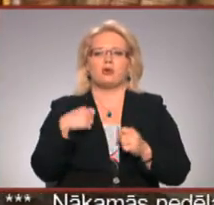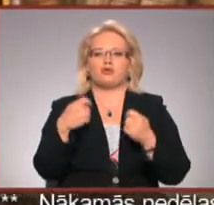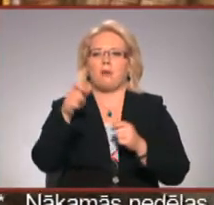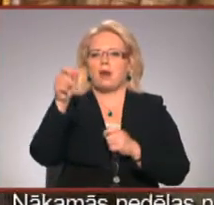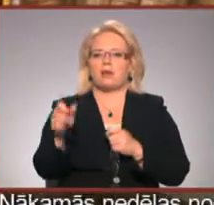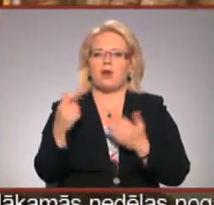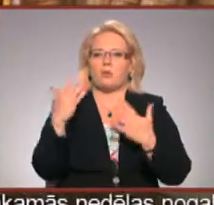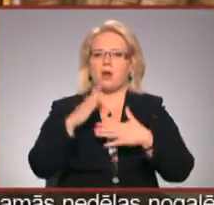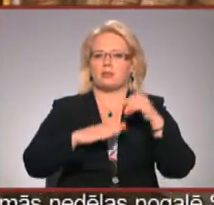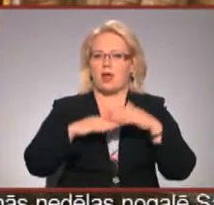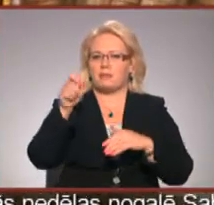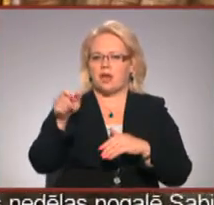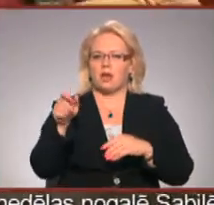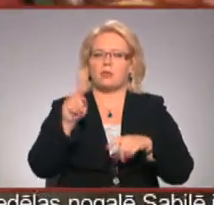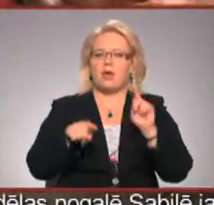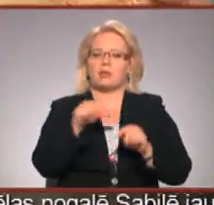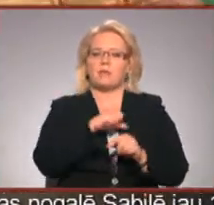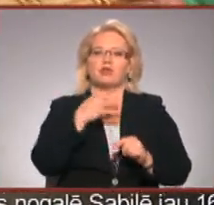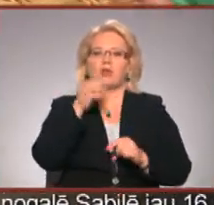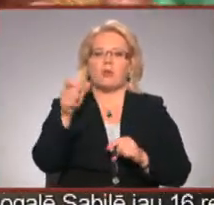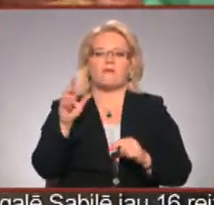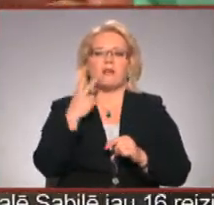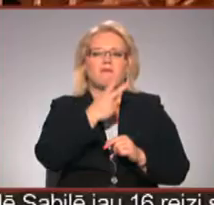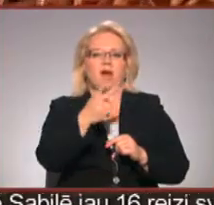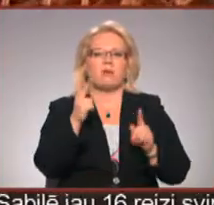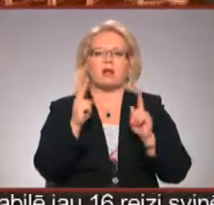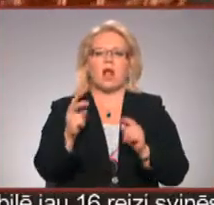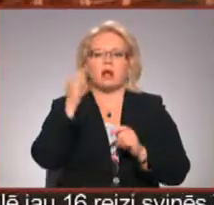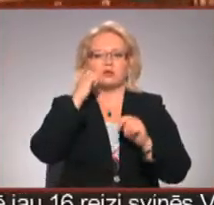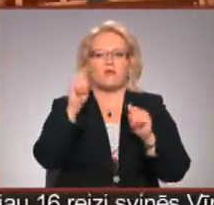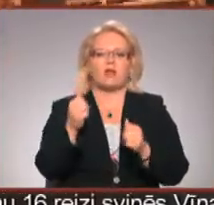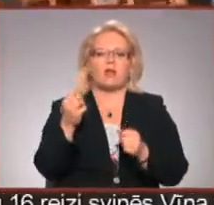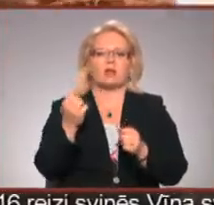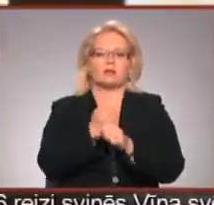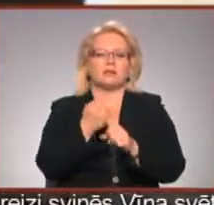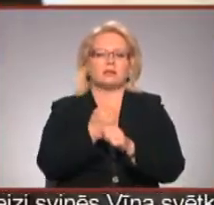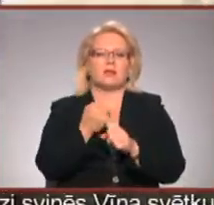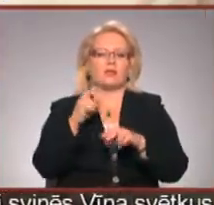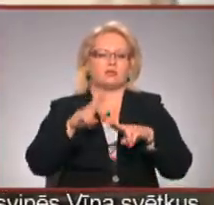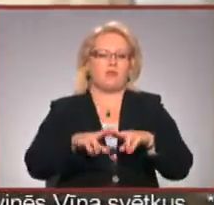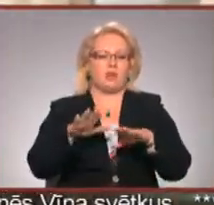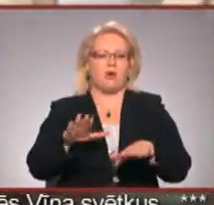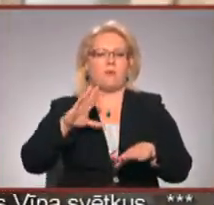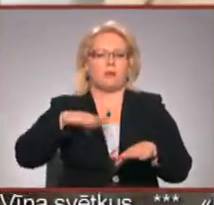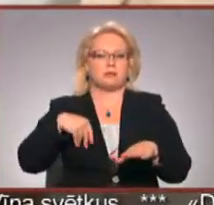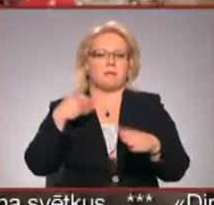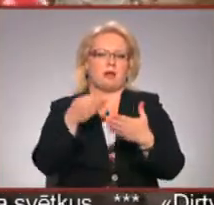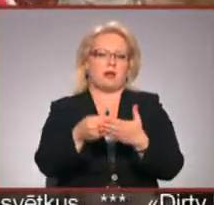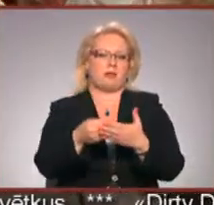ir arī rokdarbnieki, tāpēc nereti paši koristi var arī vērot, kā suvenīrs top uz vietas un pēc tam to iegādāties.